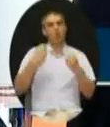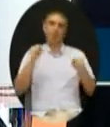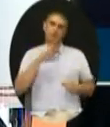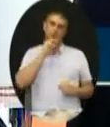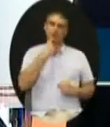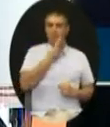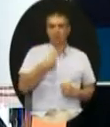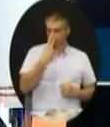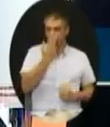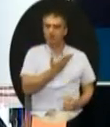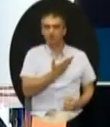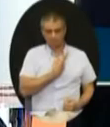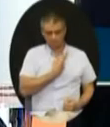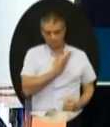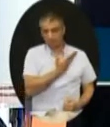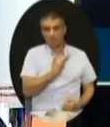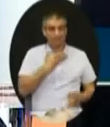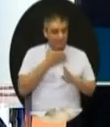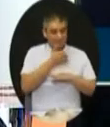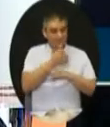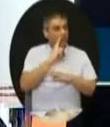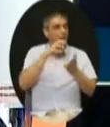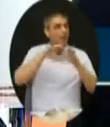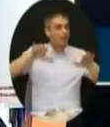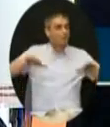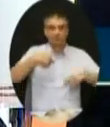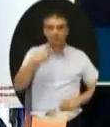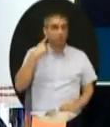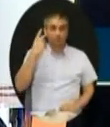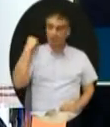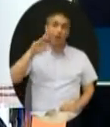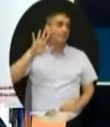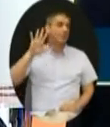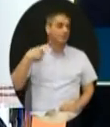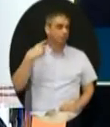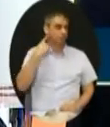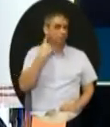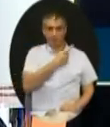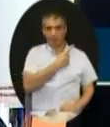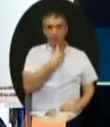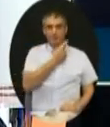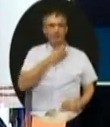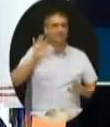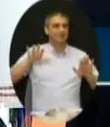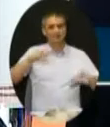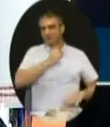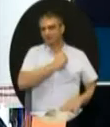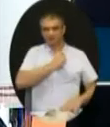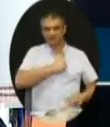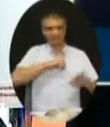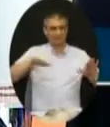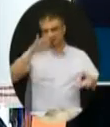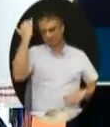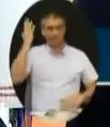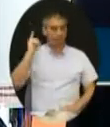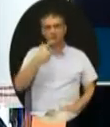הביטוי, ואני ראיתי את הדברים האלה בעצמם. נכנסתי כמעט לכל מסגד, ושמעתי עוד ב-2005, שמעתי את הדברים של הסלפים הקיצוניים, ושל כאלה שאמרו,